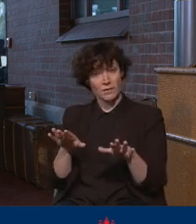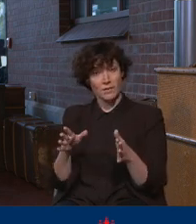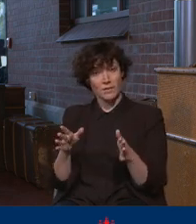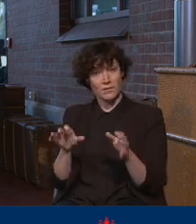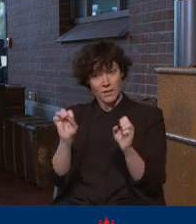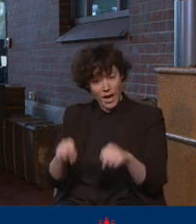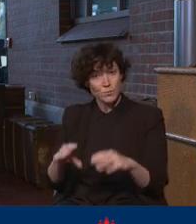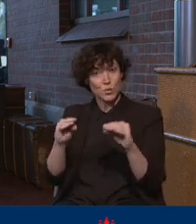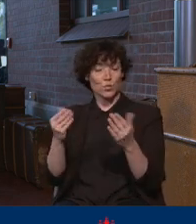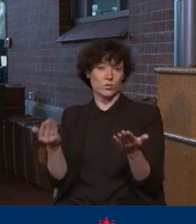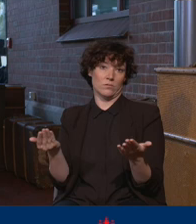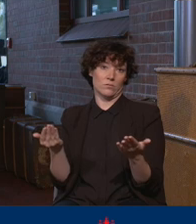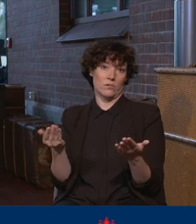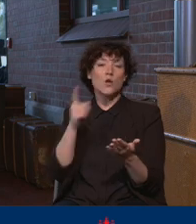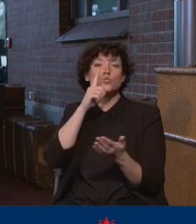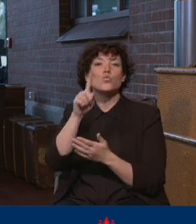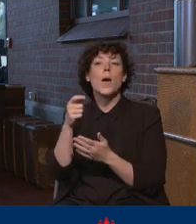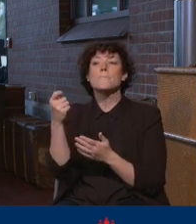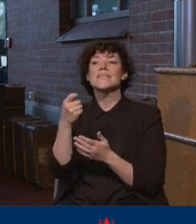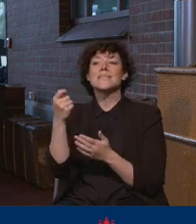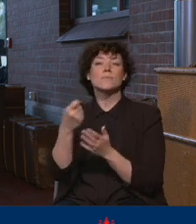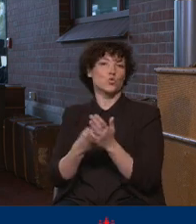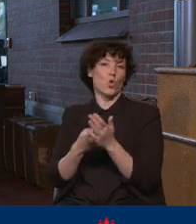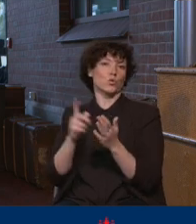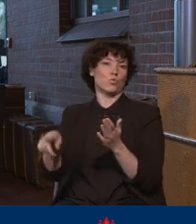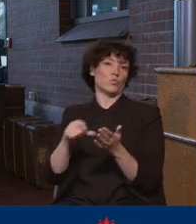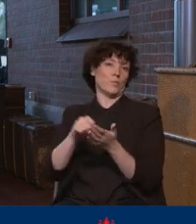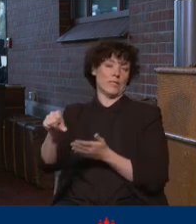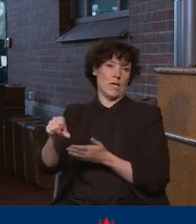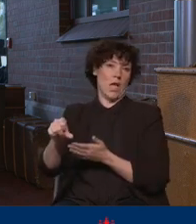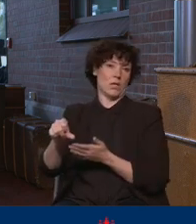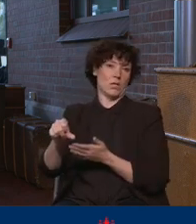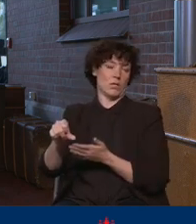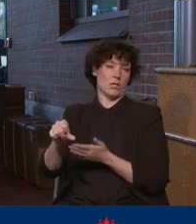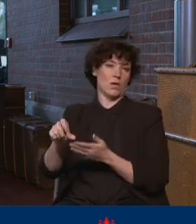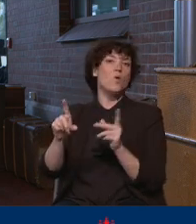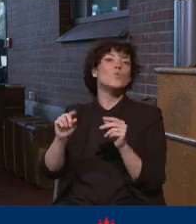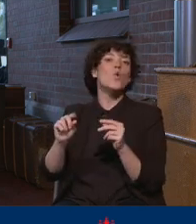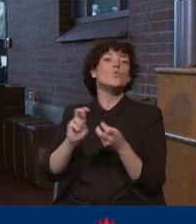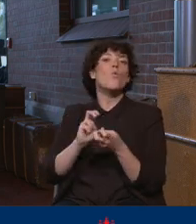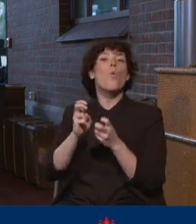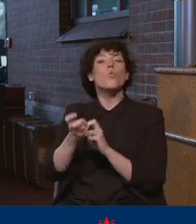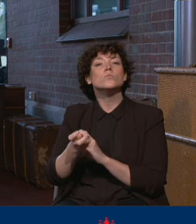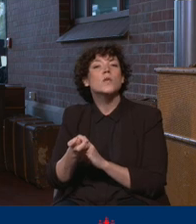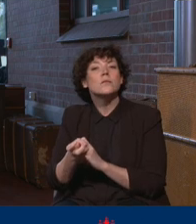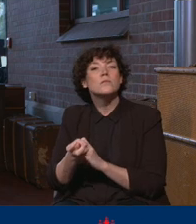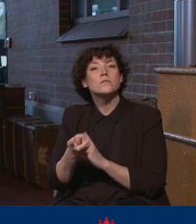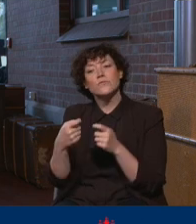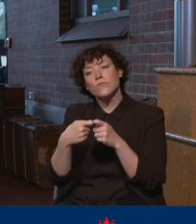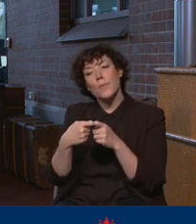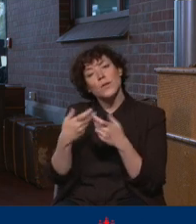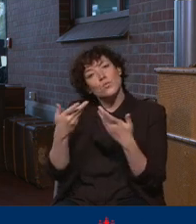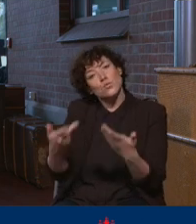bezug auf die betriebskosten nutzen können das heißt also dass das mit dem umsätzen verbunden ist ist